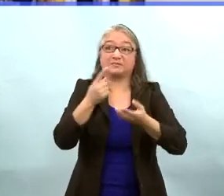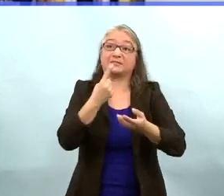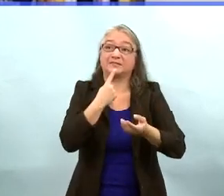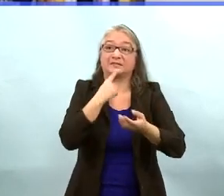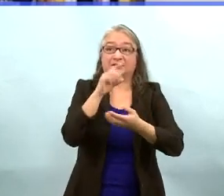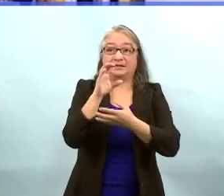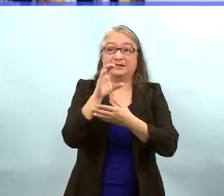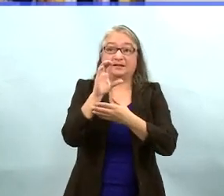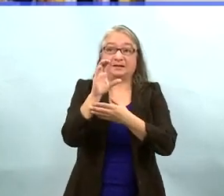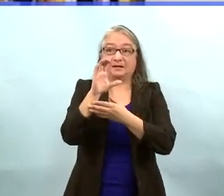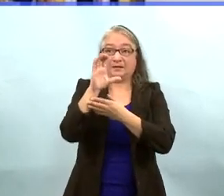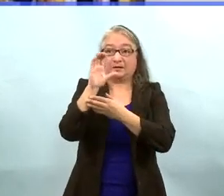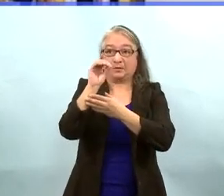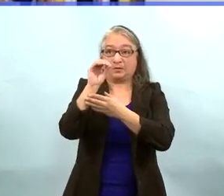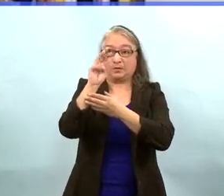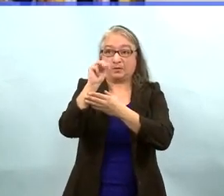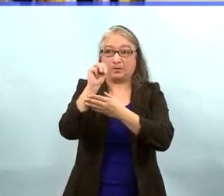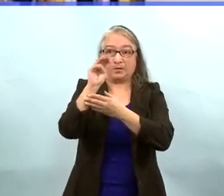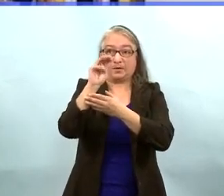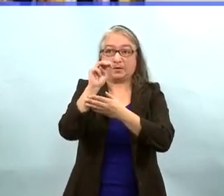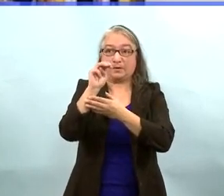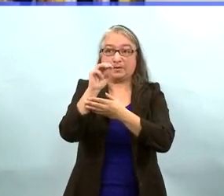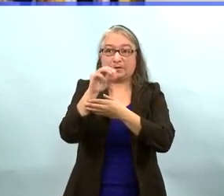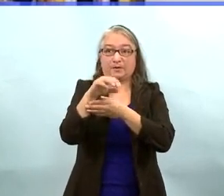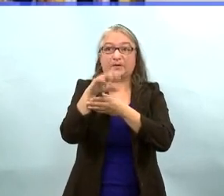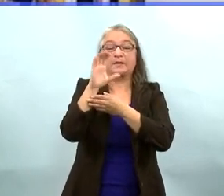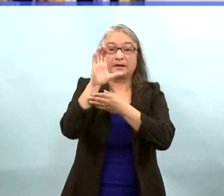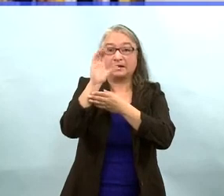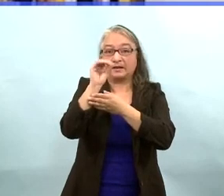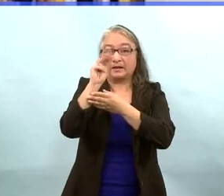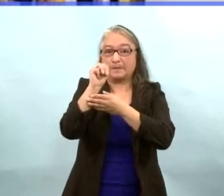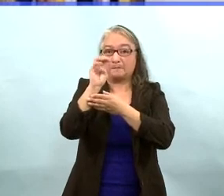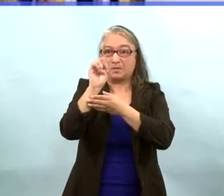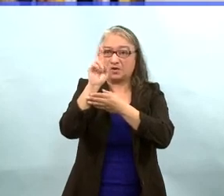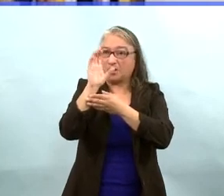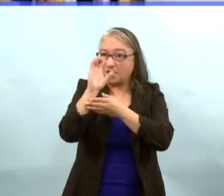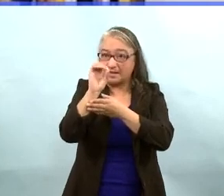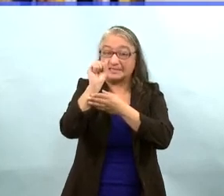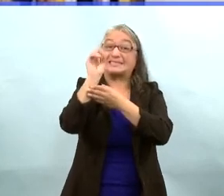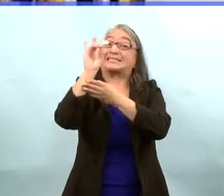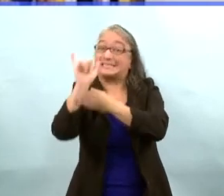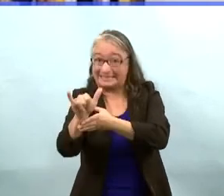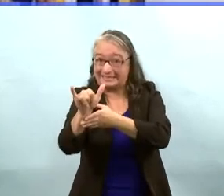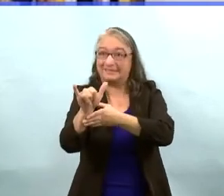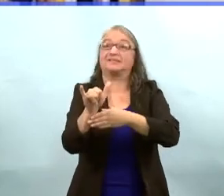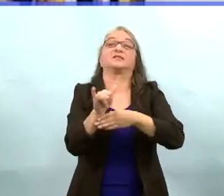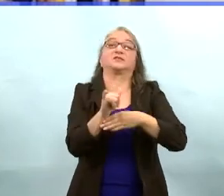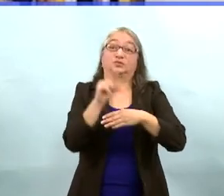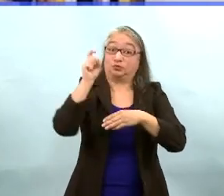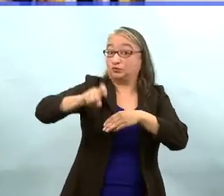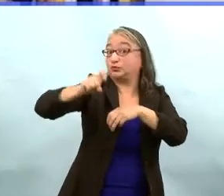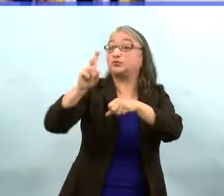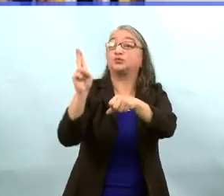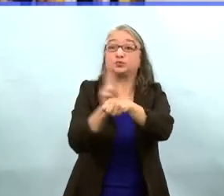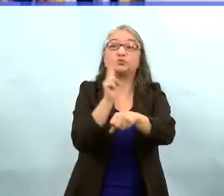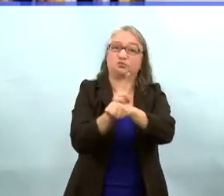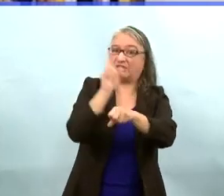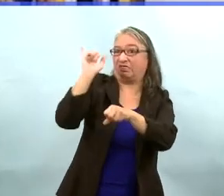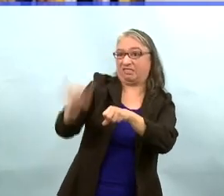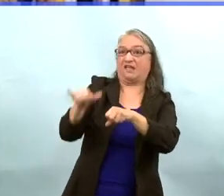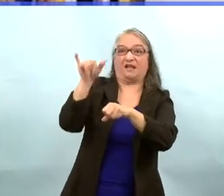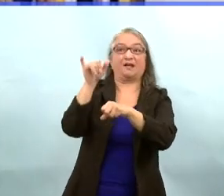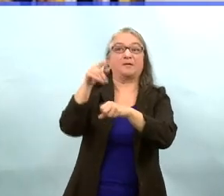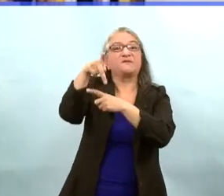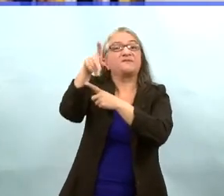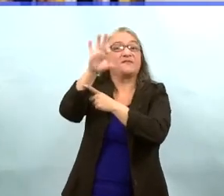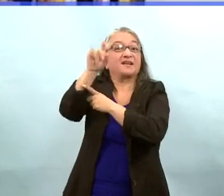vaccins Pfizer-BioNTech contre la COVID-19 sous une dose de 10 microgrammes pour tous les enfants de 5 à 11 ans, tant